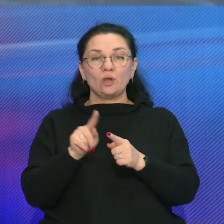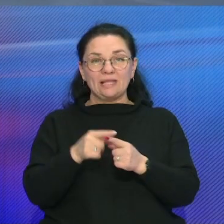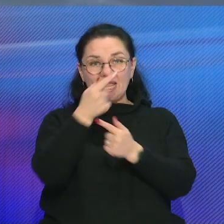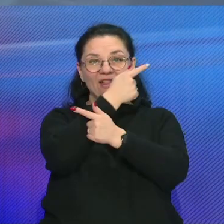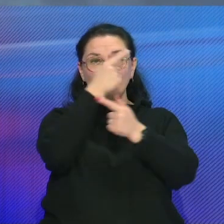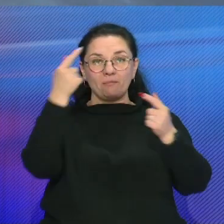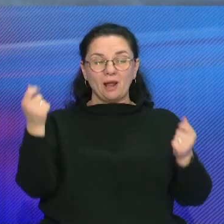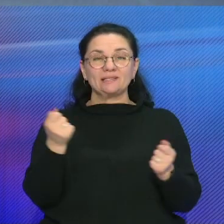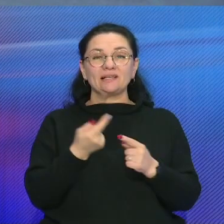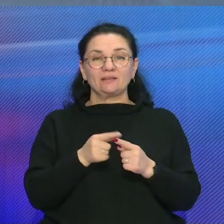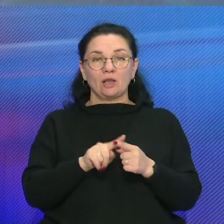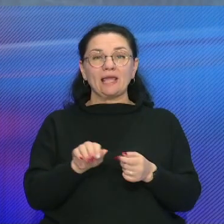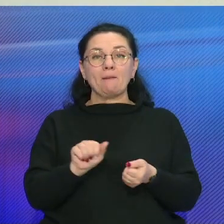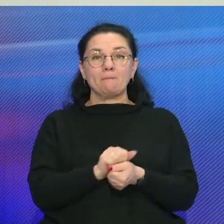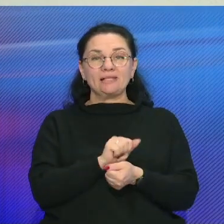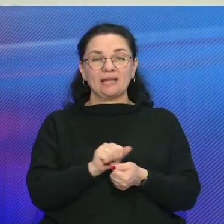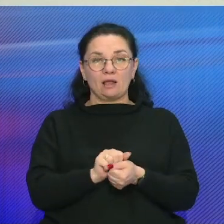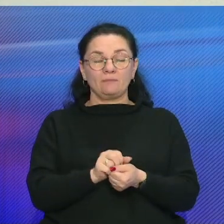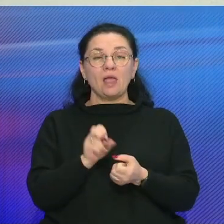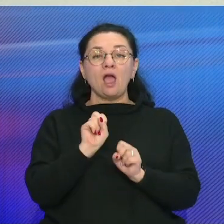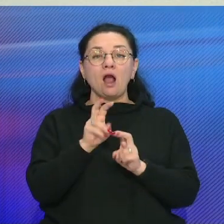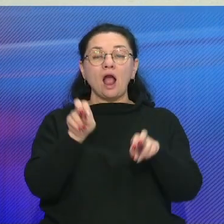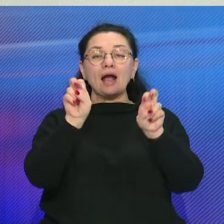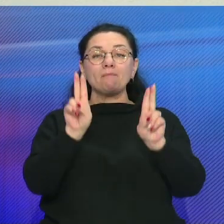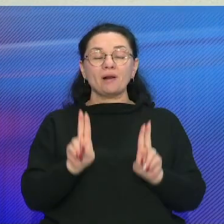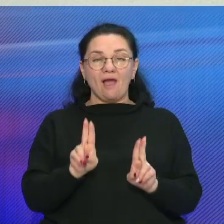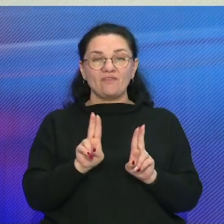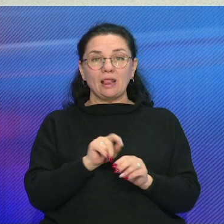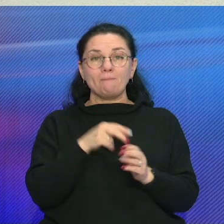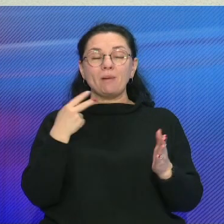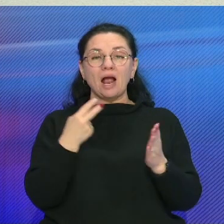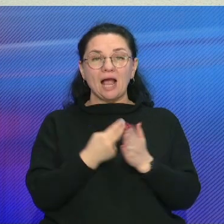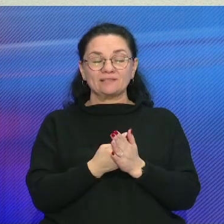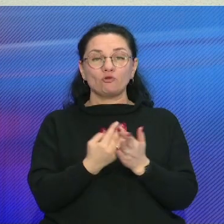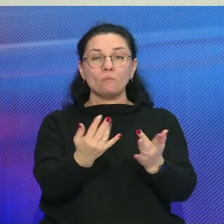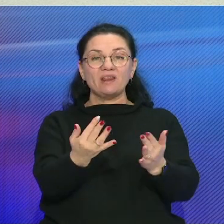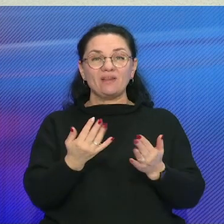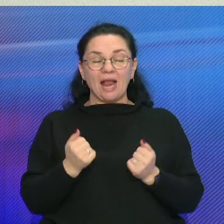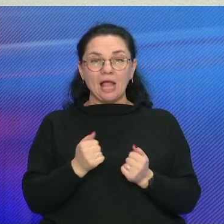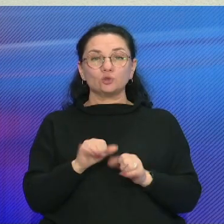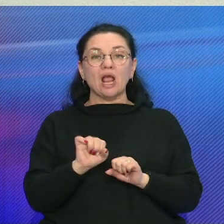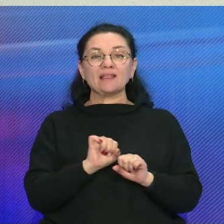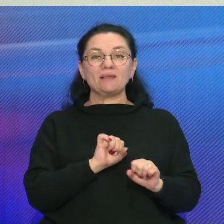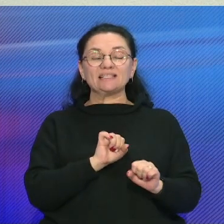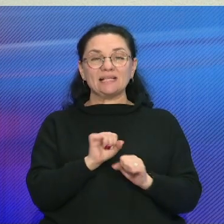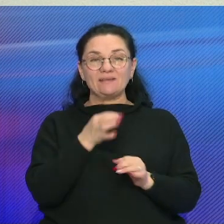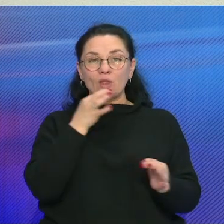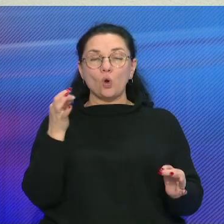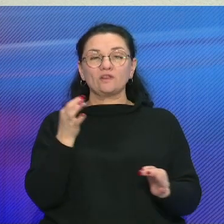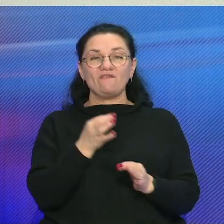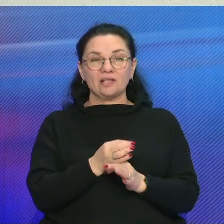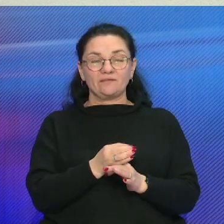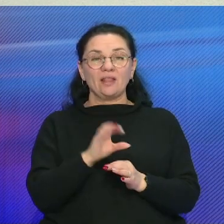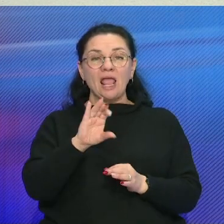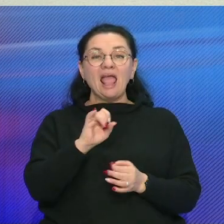информационной продукции. Как правило, по указанной статье граждане привлекаются к административной ответственности за распространение на личных страницах в